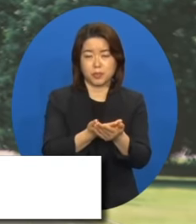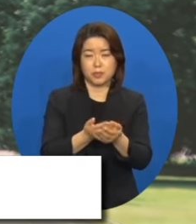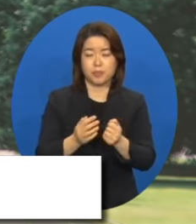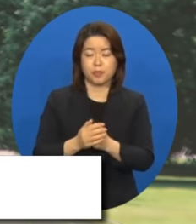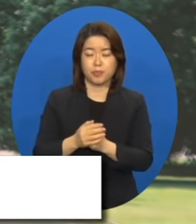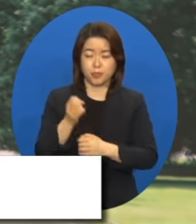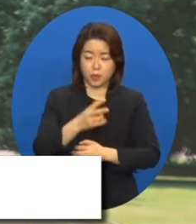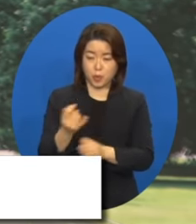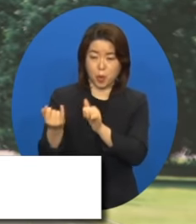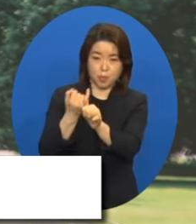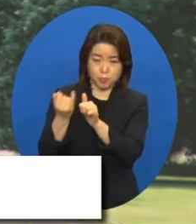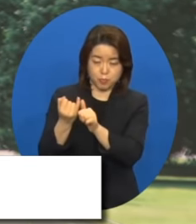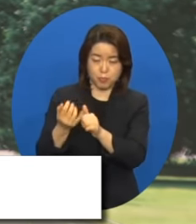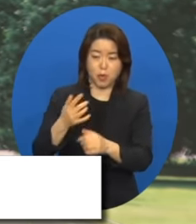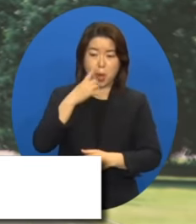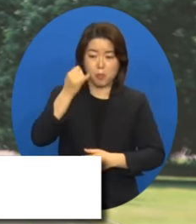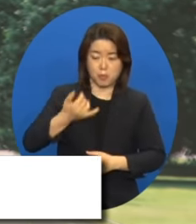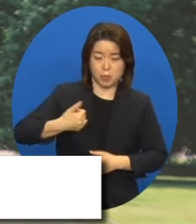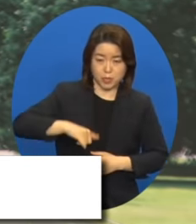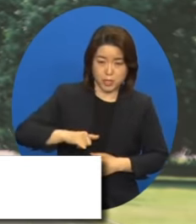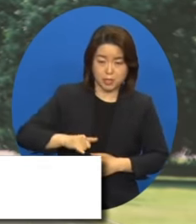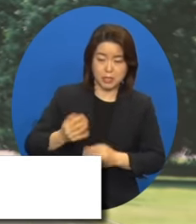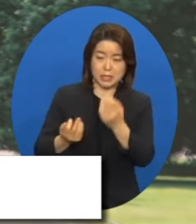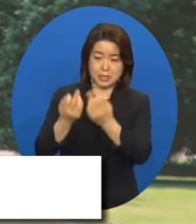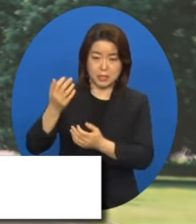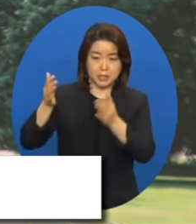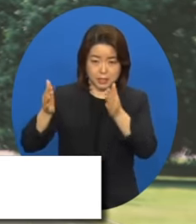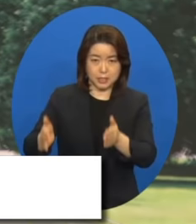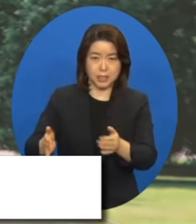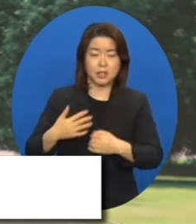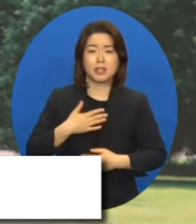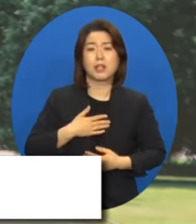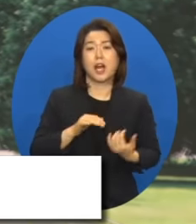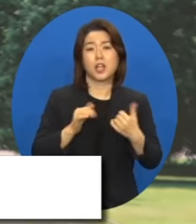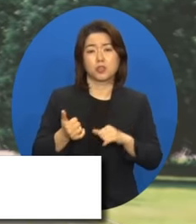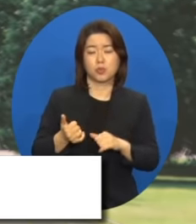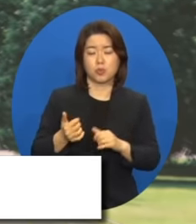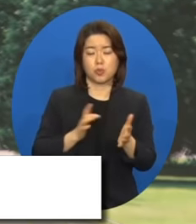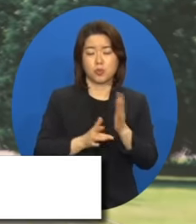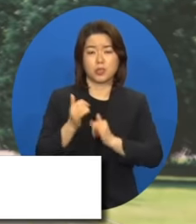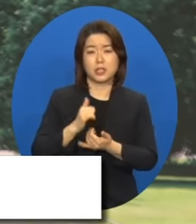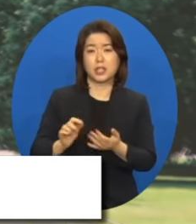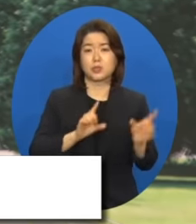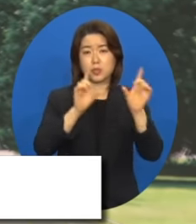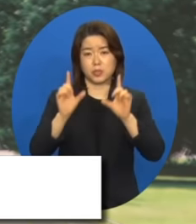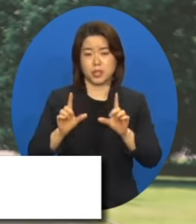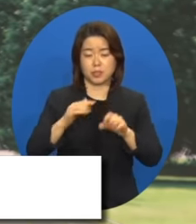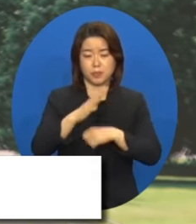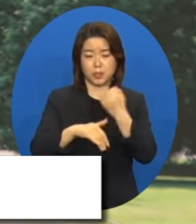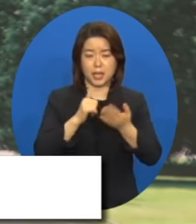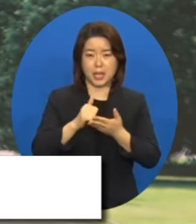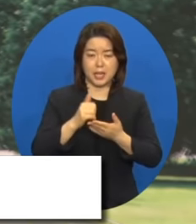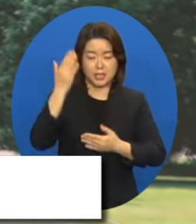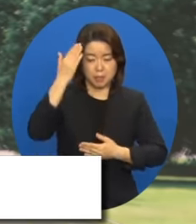부부 사이에, 부모 자녀 사이에, 형제 사이에 정말 나는 죽고 예수로 살고 하나님의